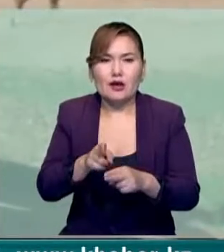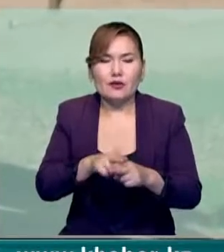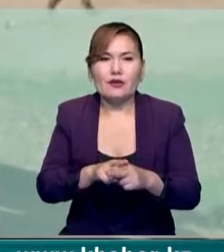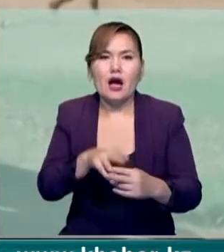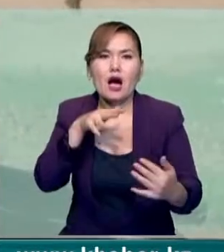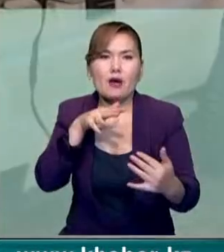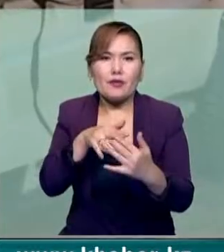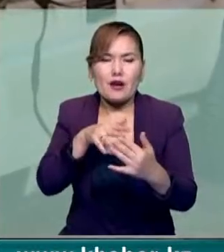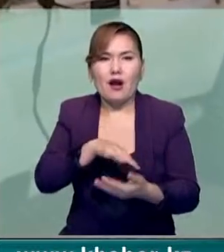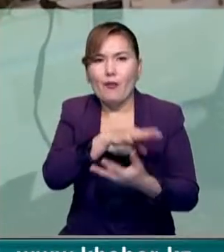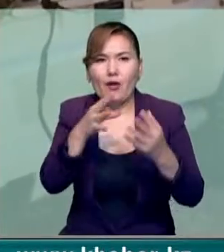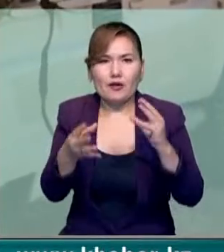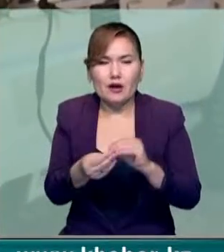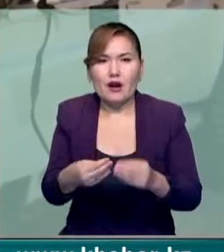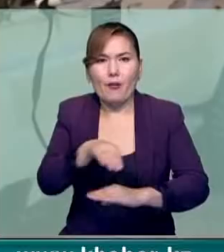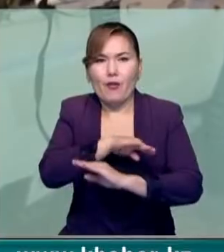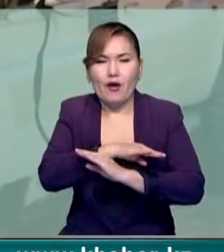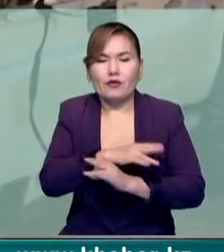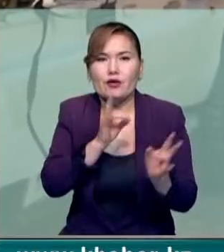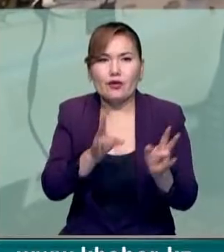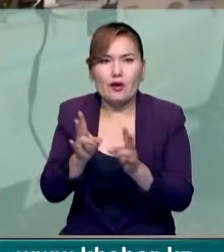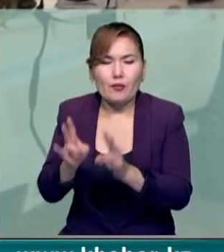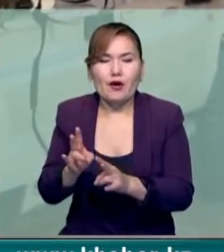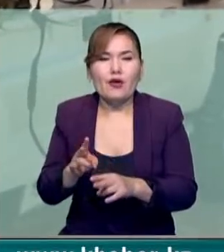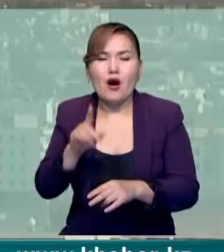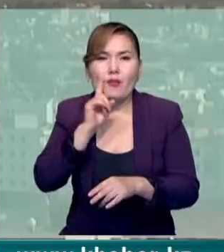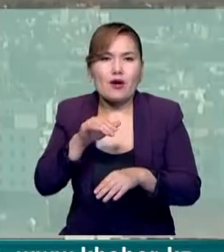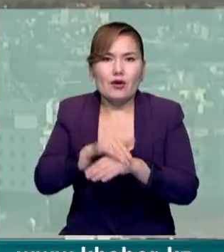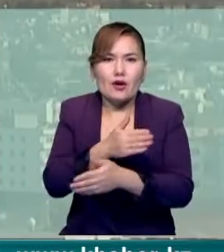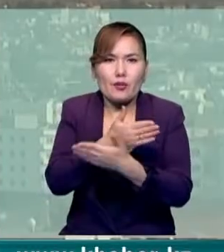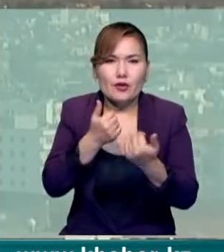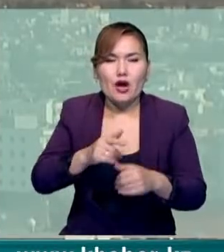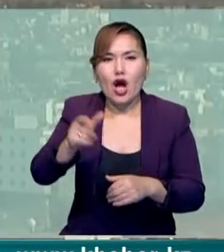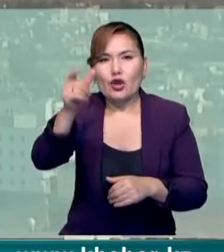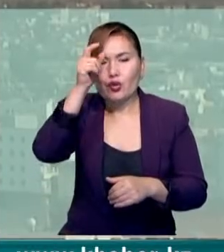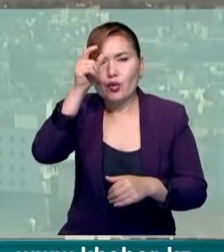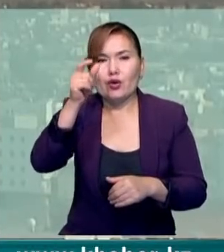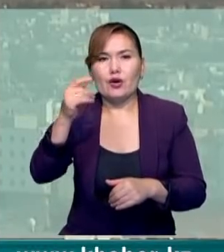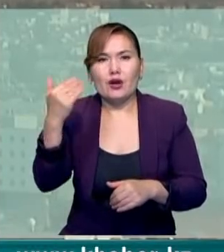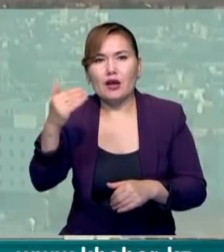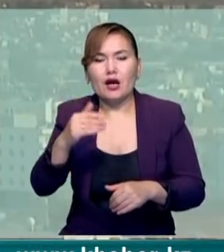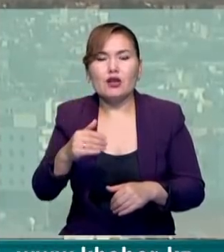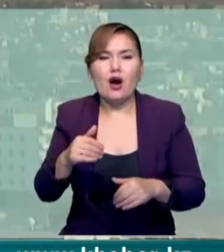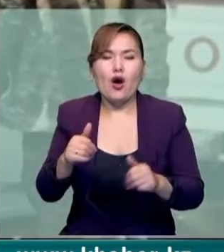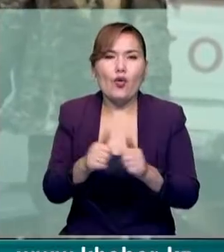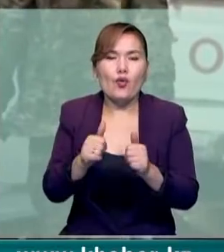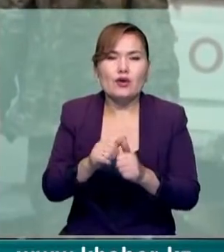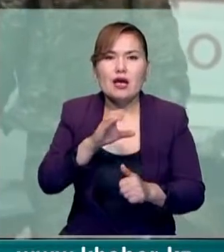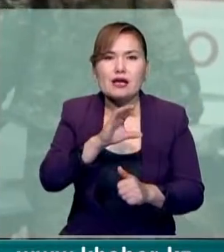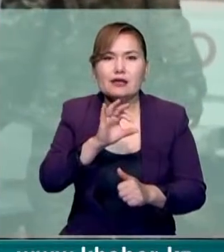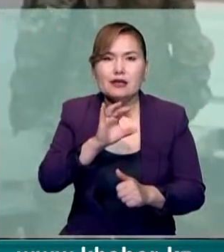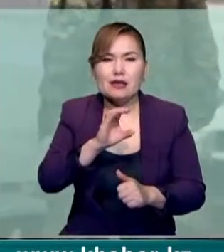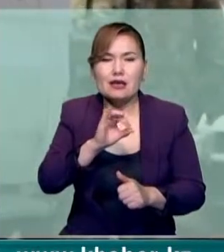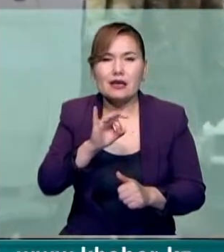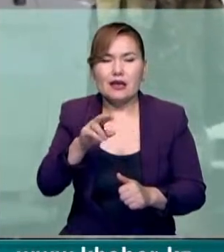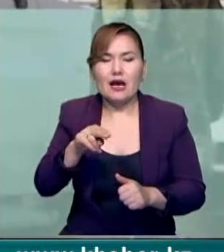Атыс шабыс салдарынан қаза тапқандар жайлы мәлімет жоқ. Осы айдың басында Түркия көрші Сирия аумағында әскери операция бастаған